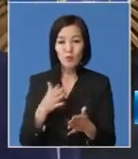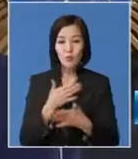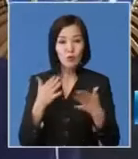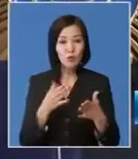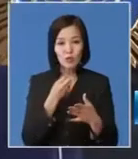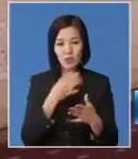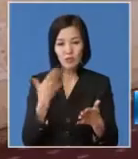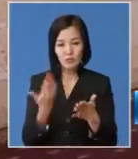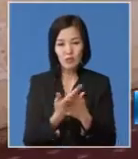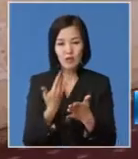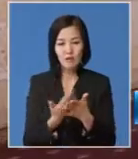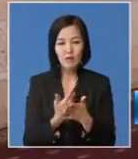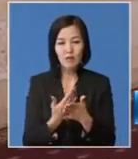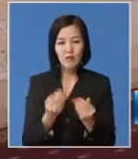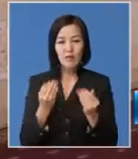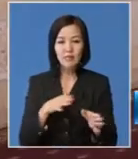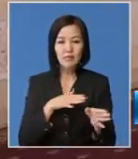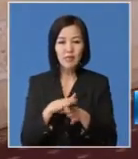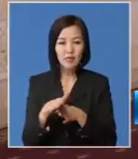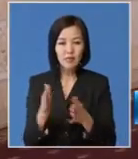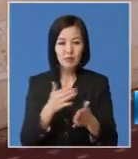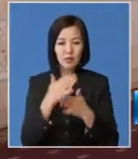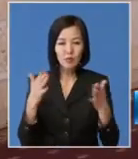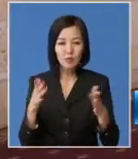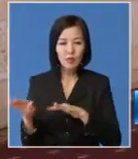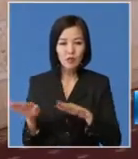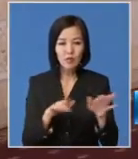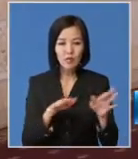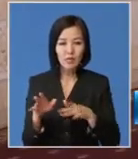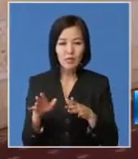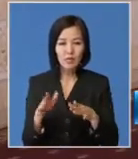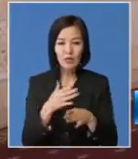қуаныш. Қазіргі атқарылып жатқан үлкен шаралары бойынша